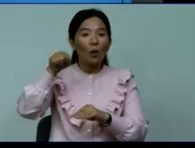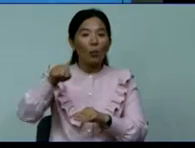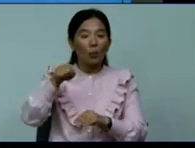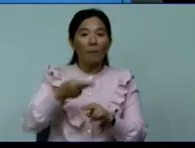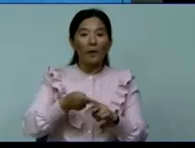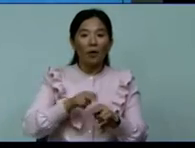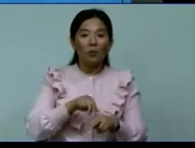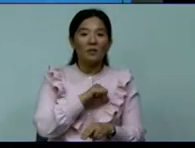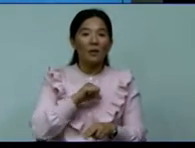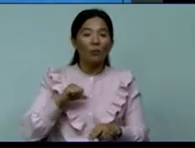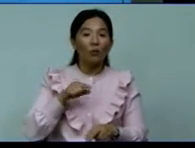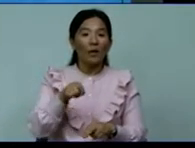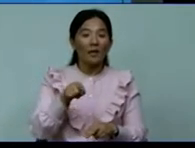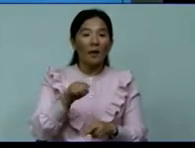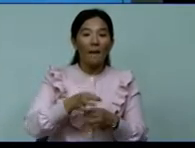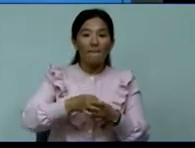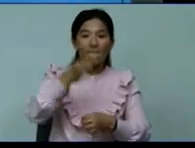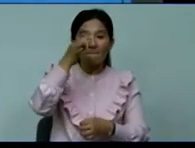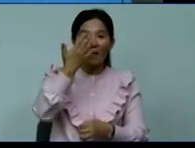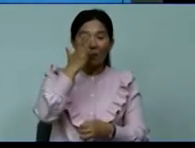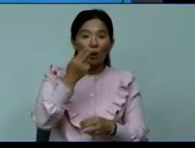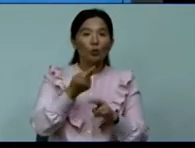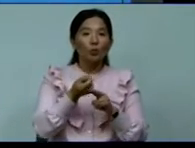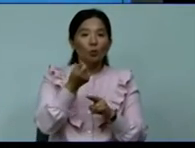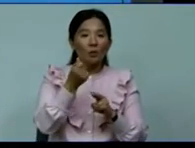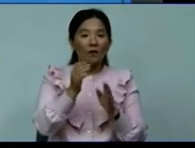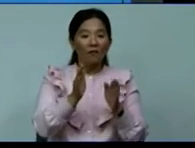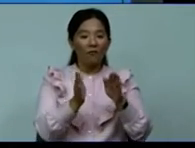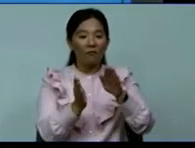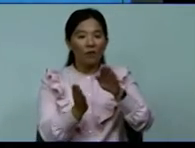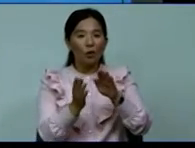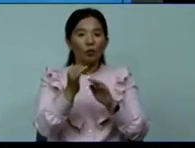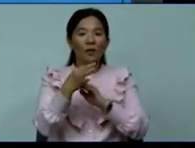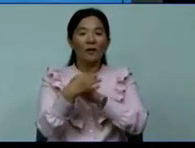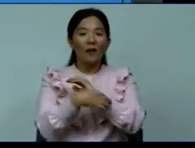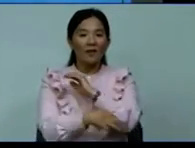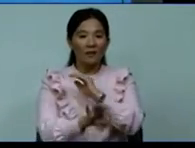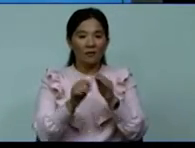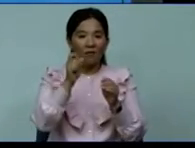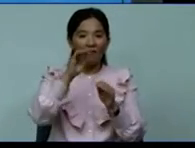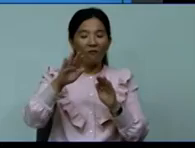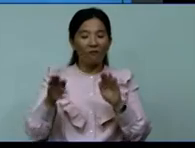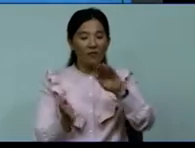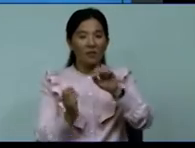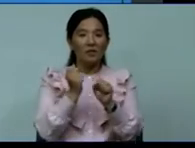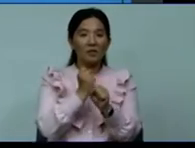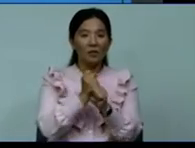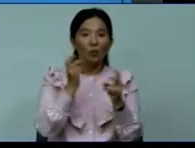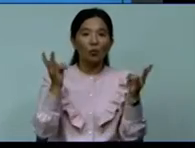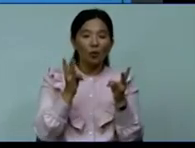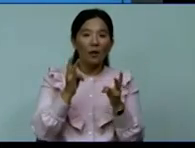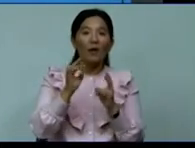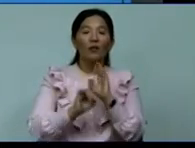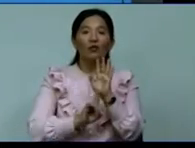Поэтому саму пробирку мы немножко наклоняем вниз, именно конец пробирки. Итак,